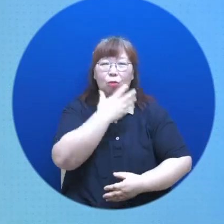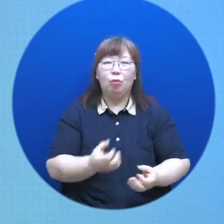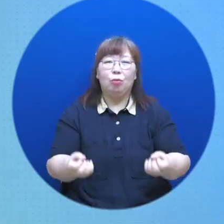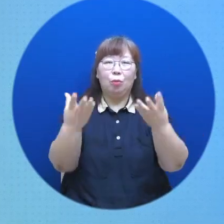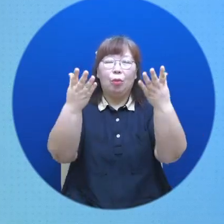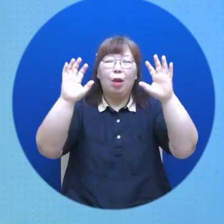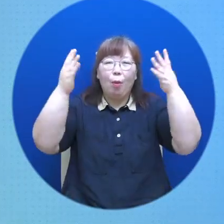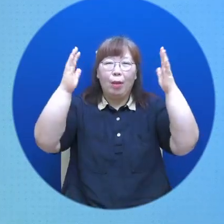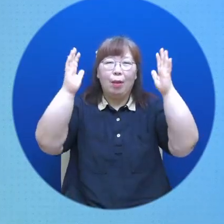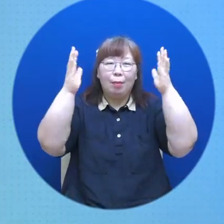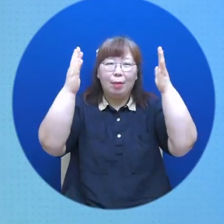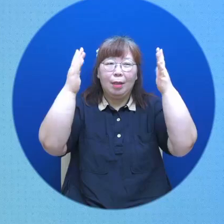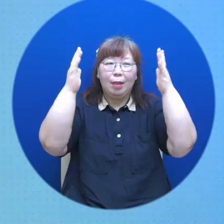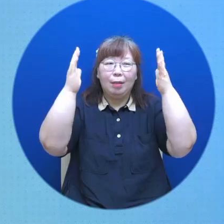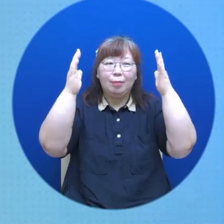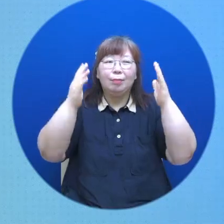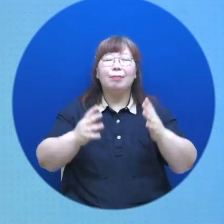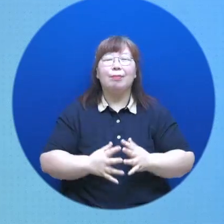축복합니다. 한번 인사하겠습니다.